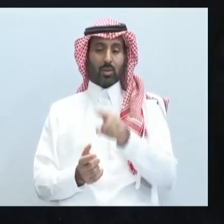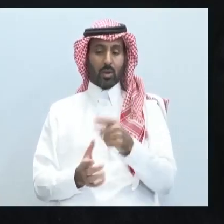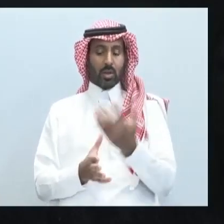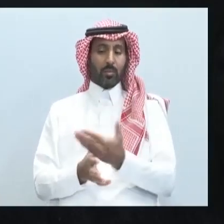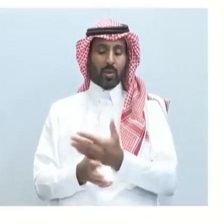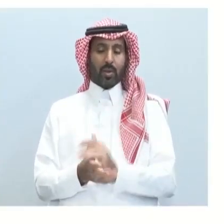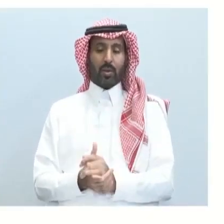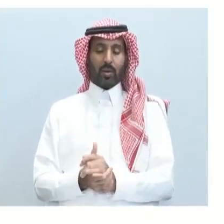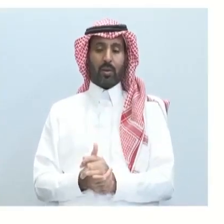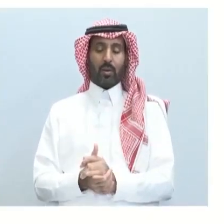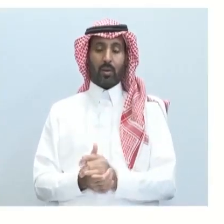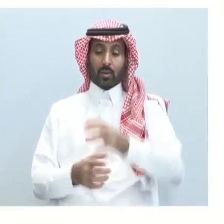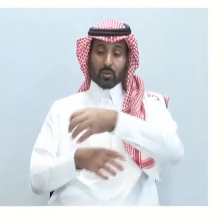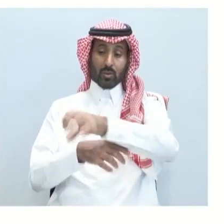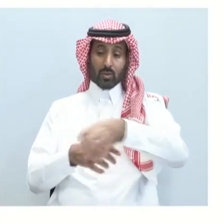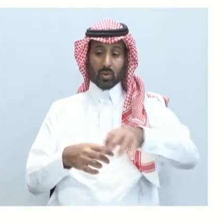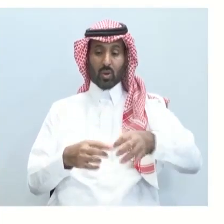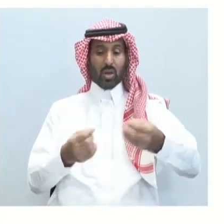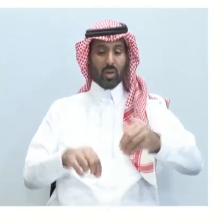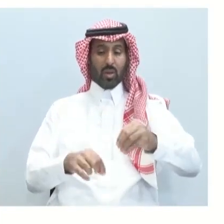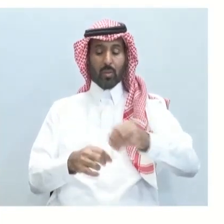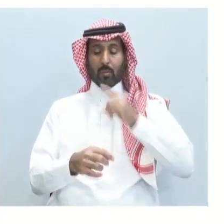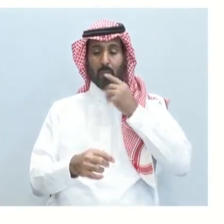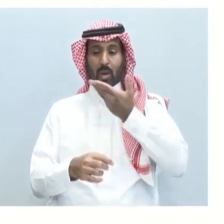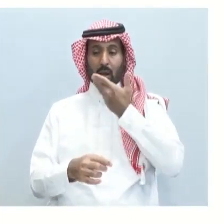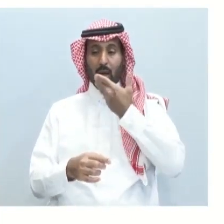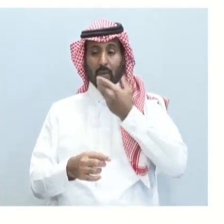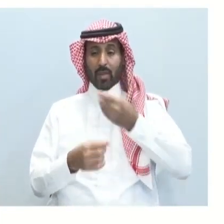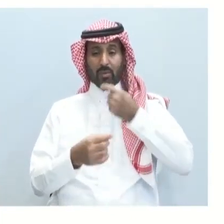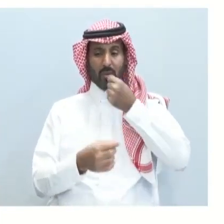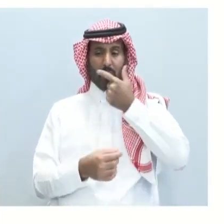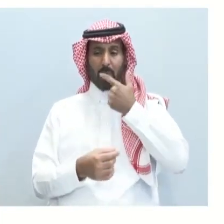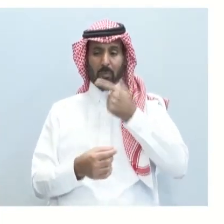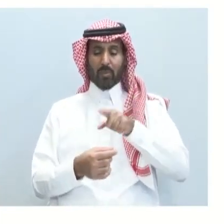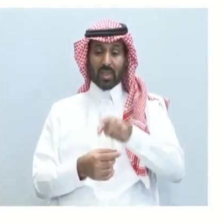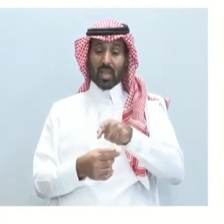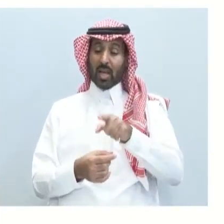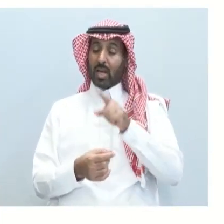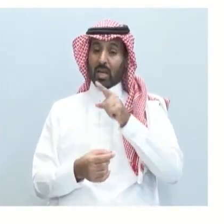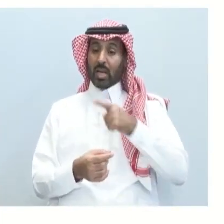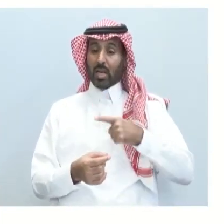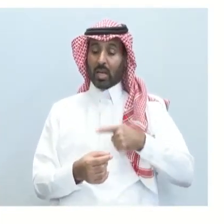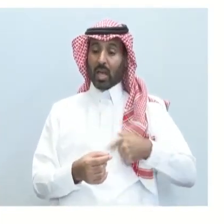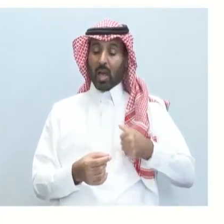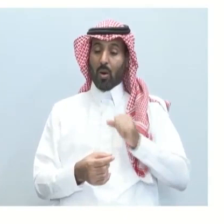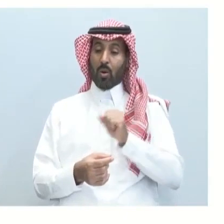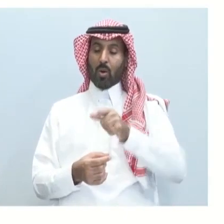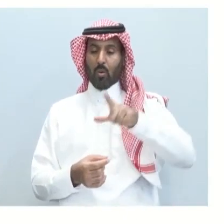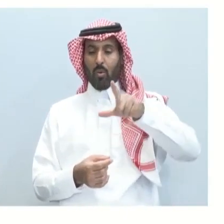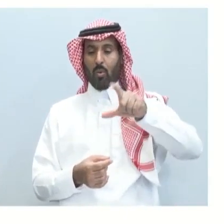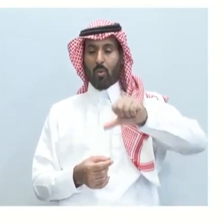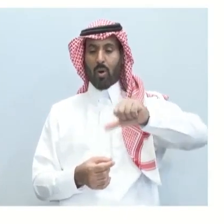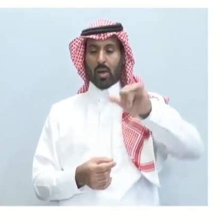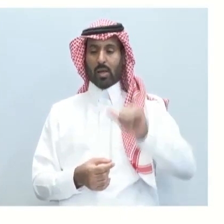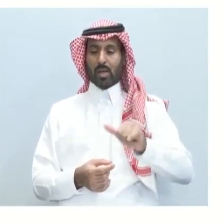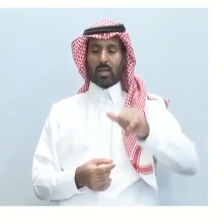لماذا لا تصنف الكثير من احماض وقواعد لويس على انها احماض او قواعد الهينيوس او